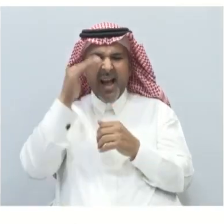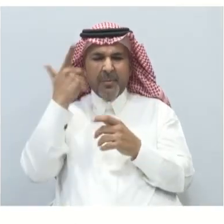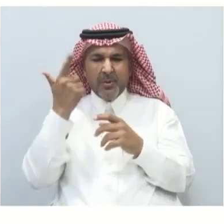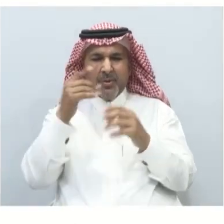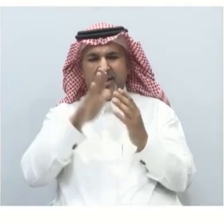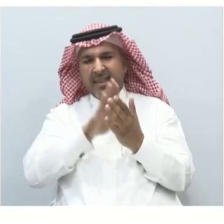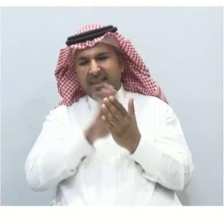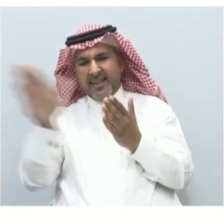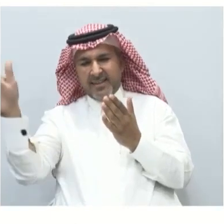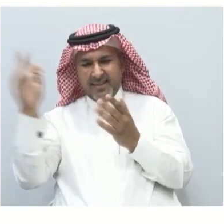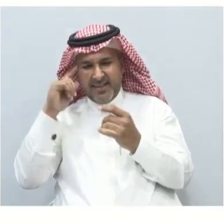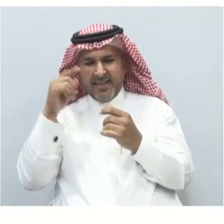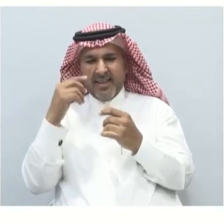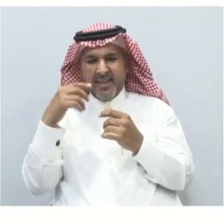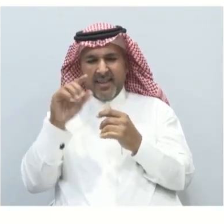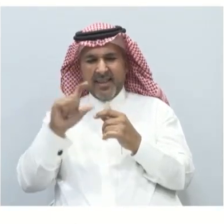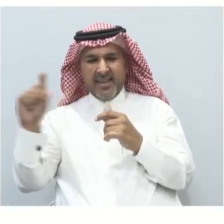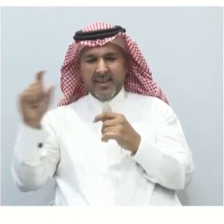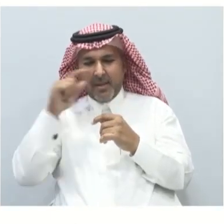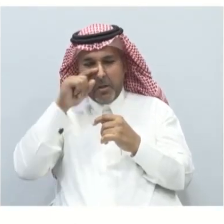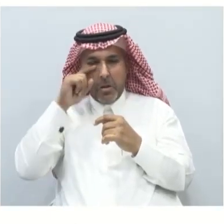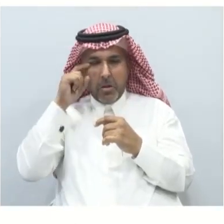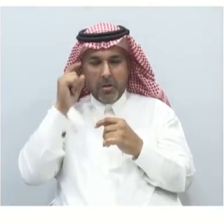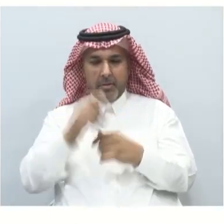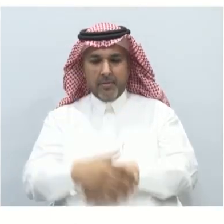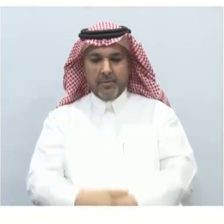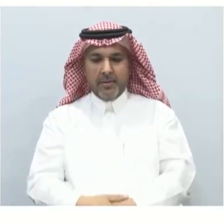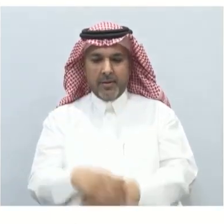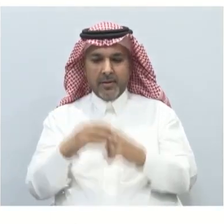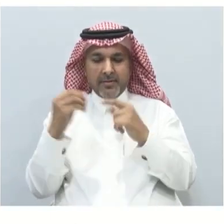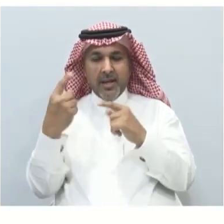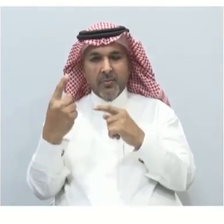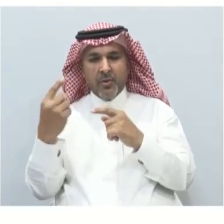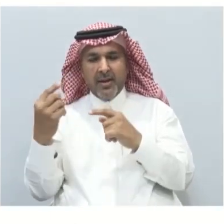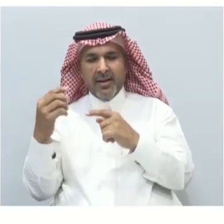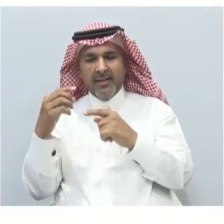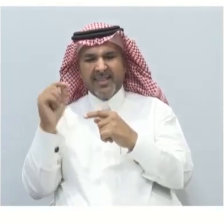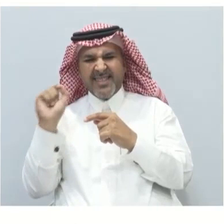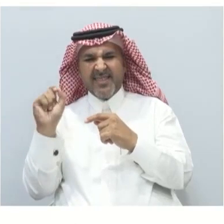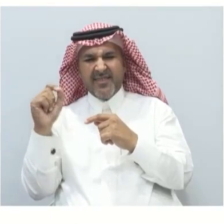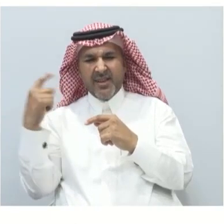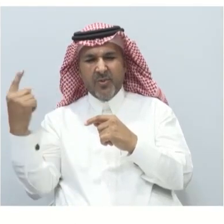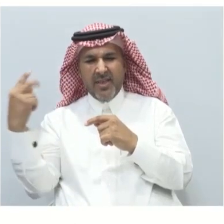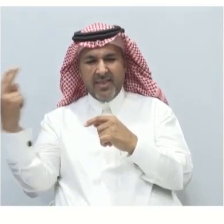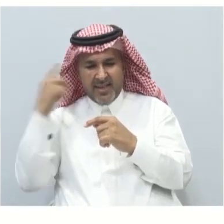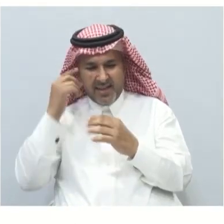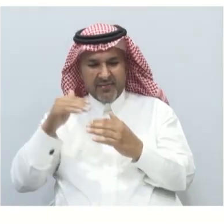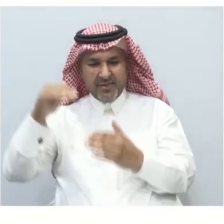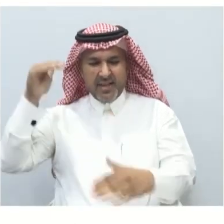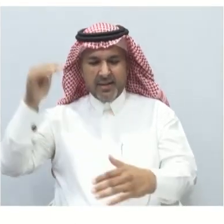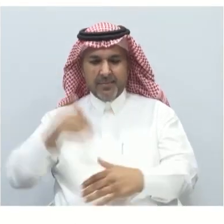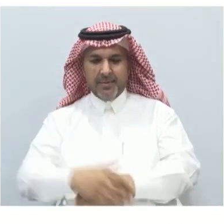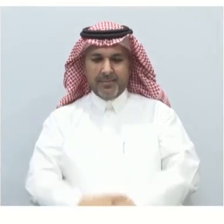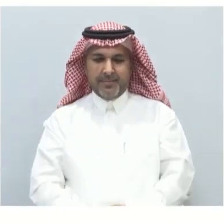السالب اين اذا حتكون فتره الحل هي من وين لوين من السالب ا مغلق الى